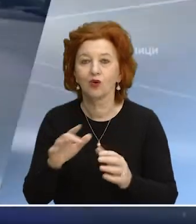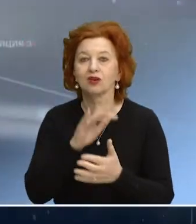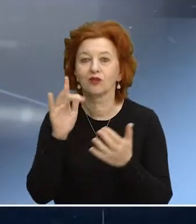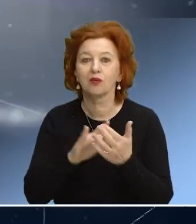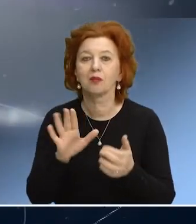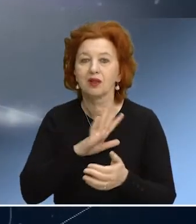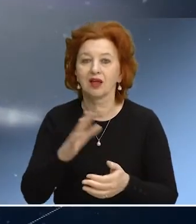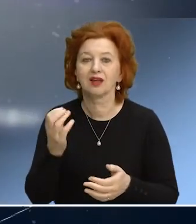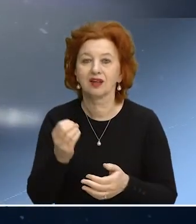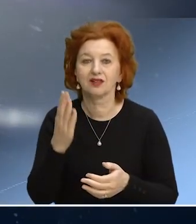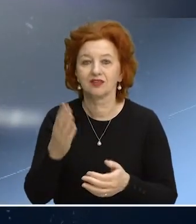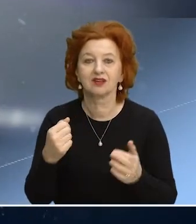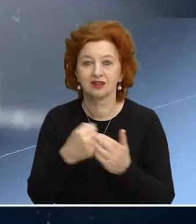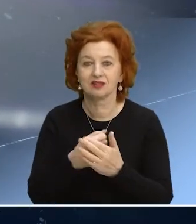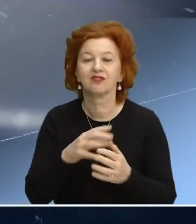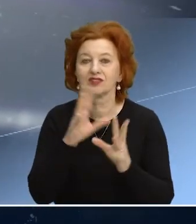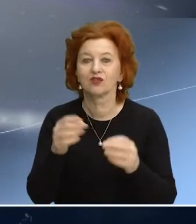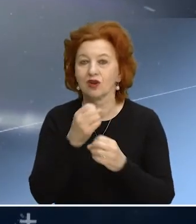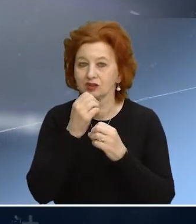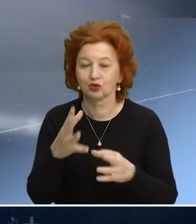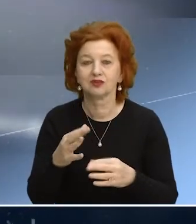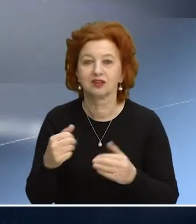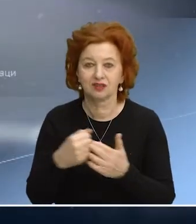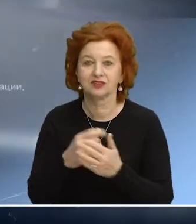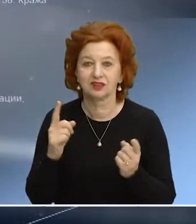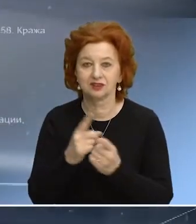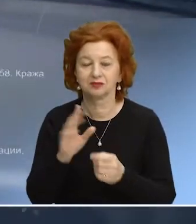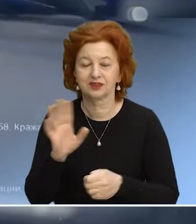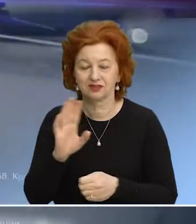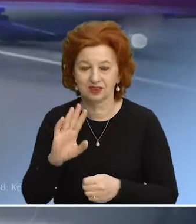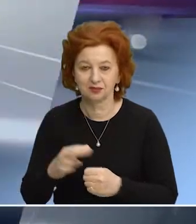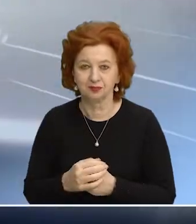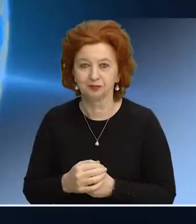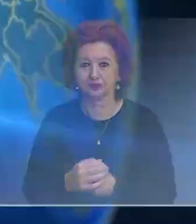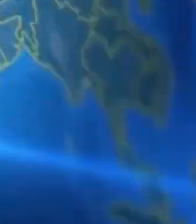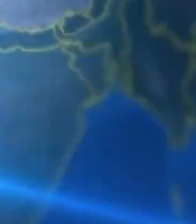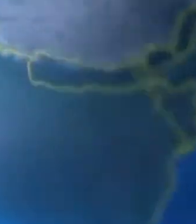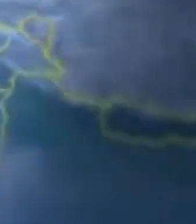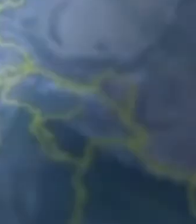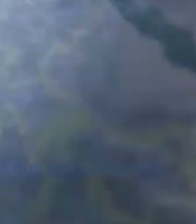«Законы город». В студии с вами была Елена Ветрова. Всего вам самого доброго. До свидания.